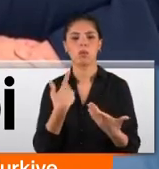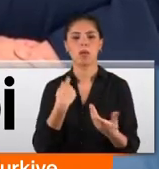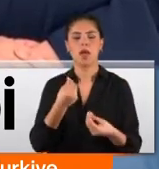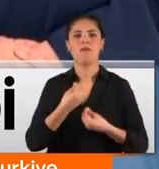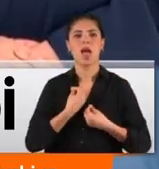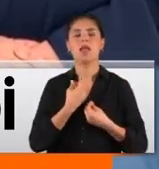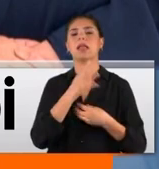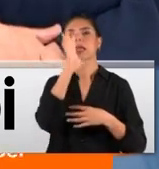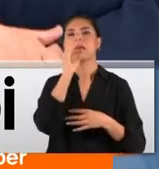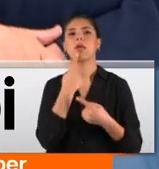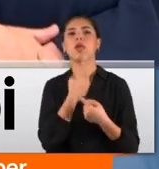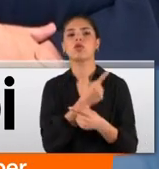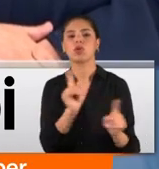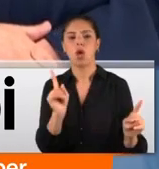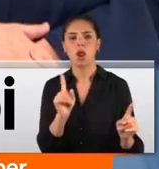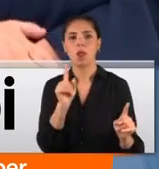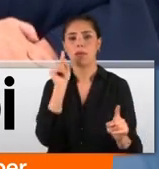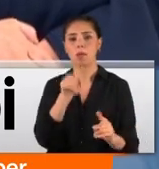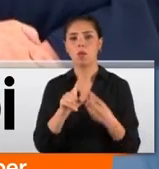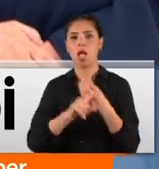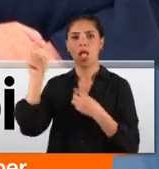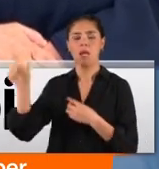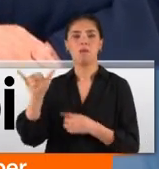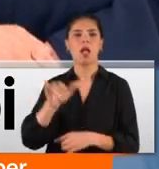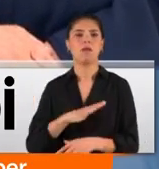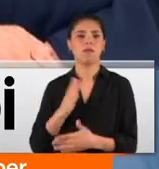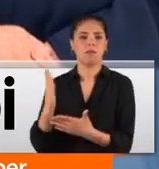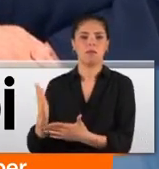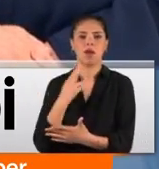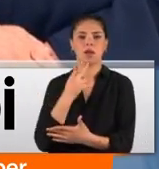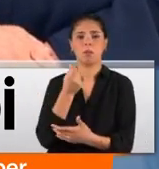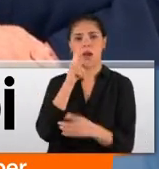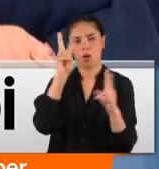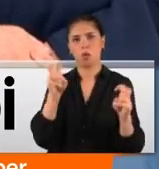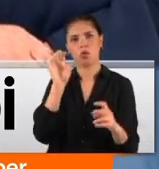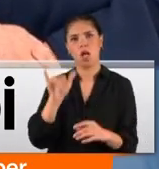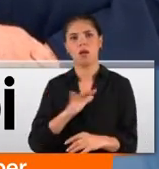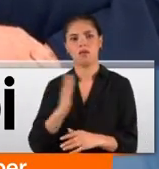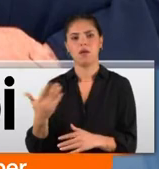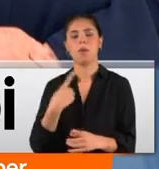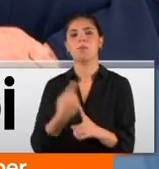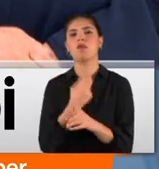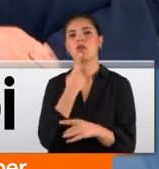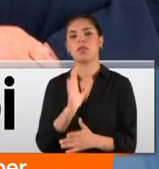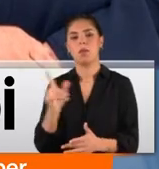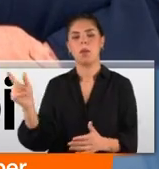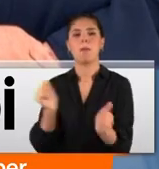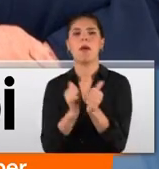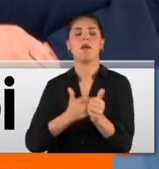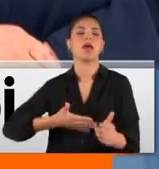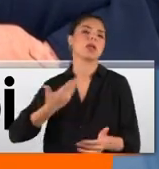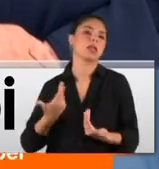verdiğine kimseye söyleme. Tamam o zaman Emine Hanım haklı işte burada. Tamam, para konusunda haklı, ben ona bir şey demiyorum ama ben onunla beraber